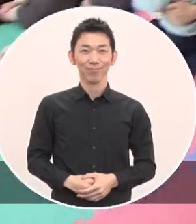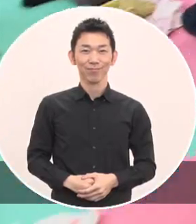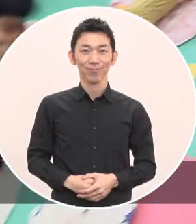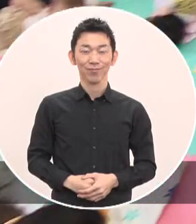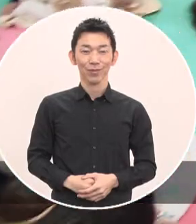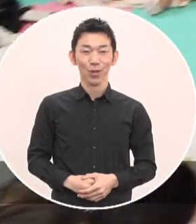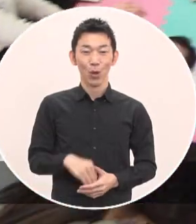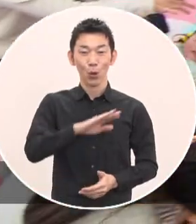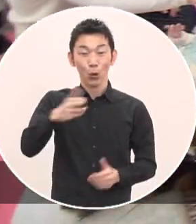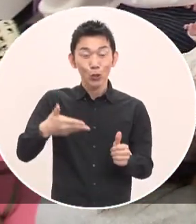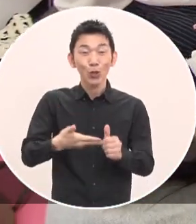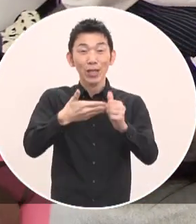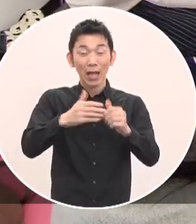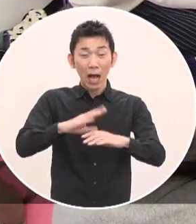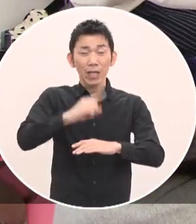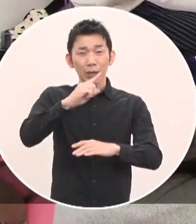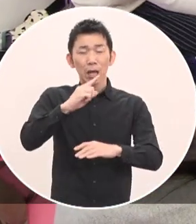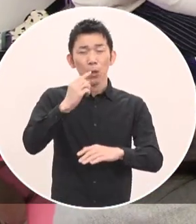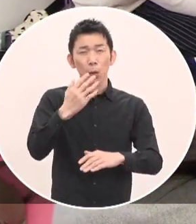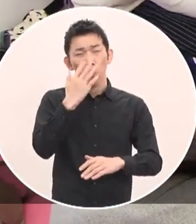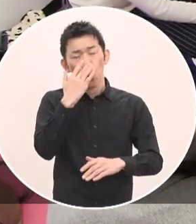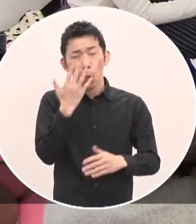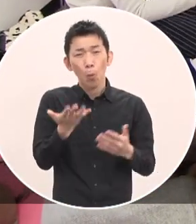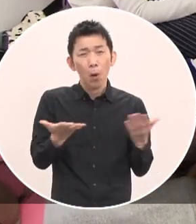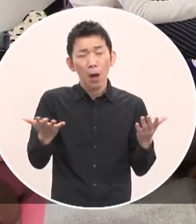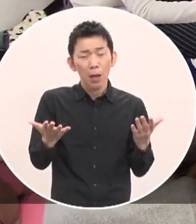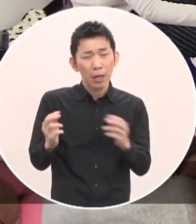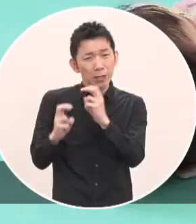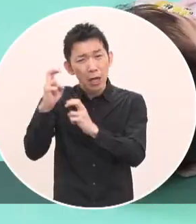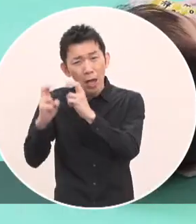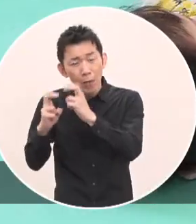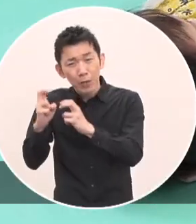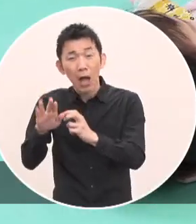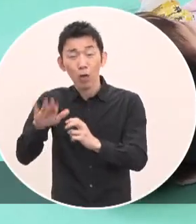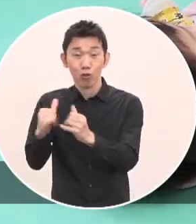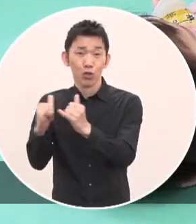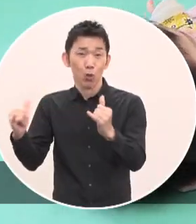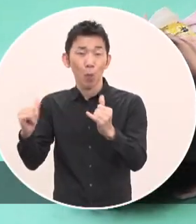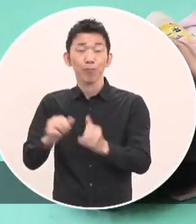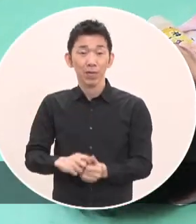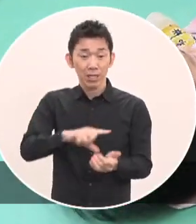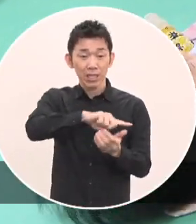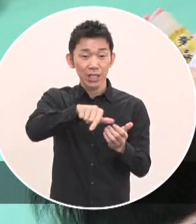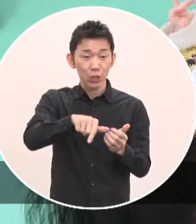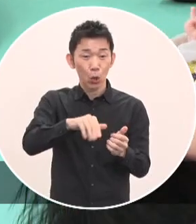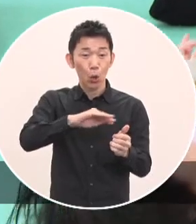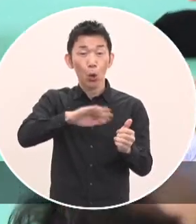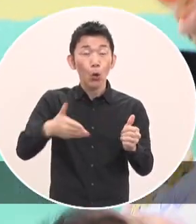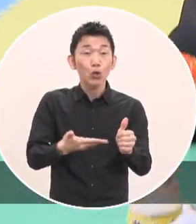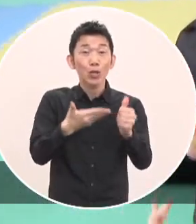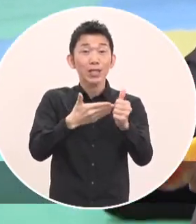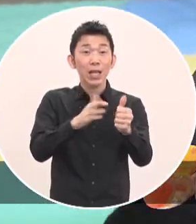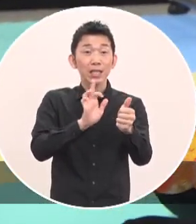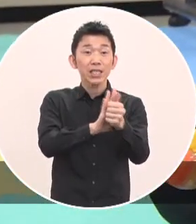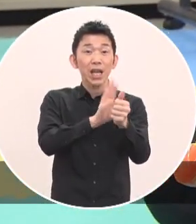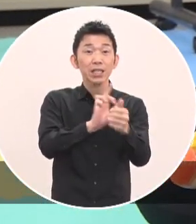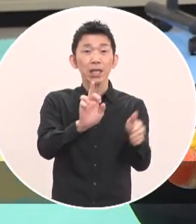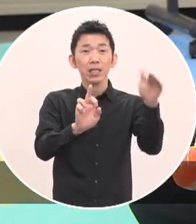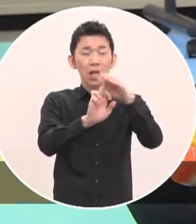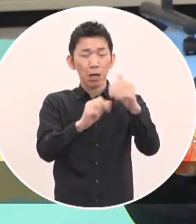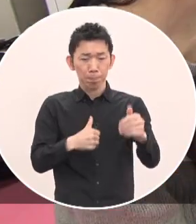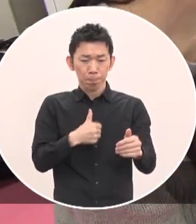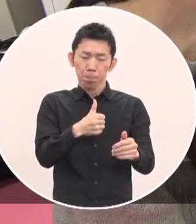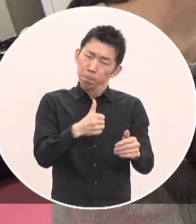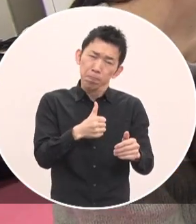初めての育児で分からないことが多く悩んでいる地域の子育て支援センターなどを活用したくても